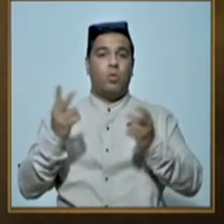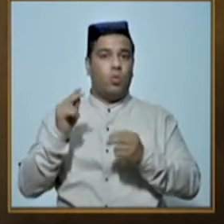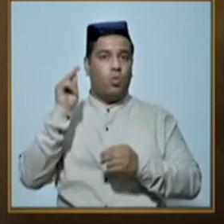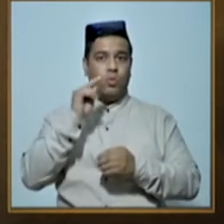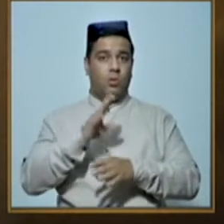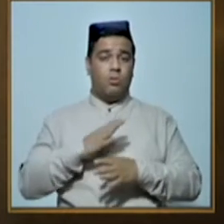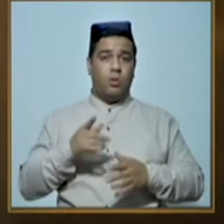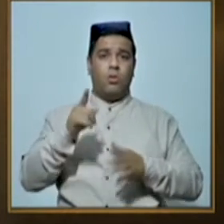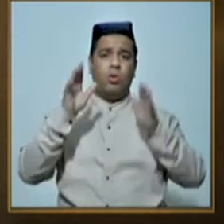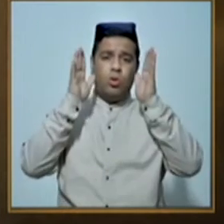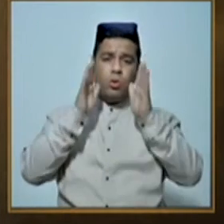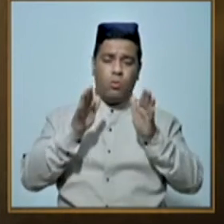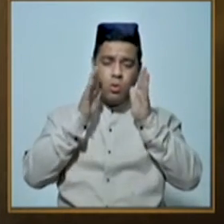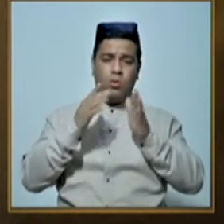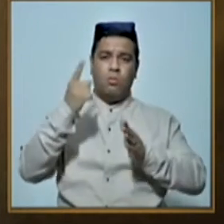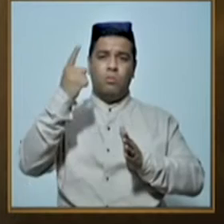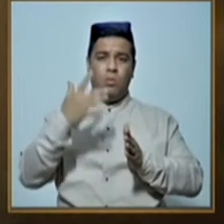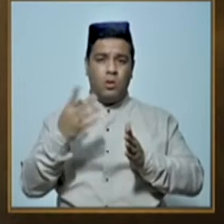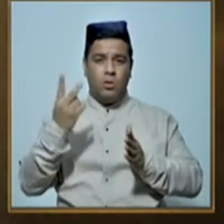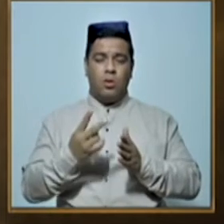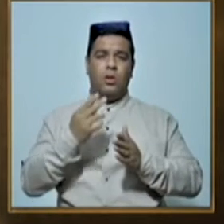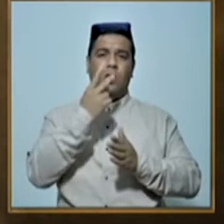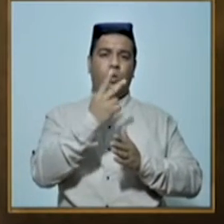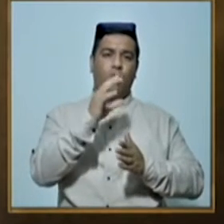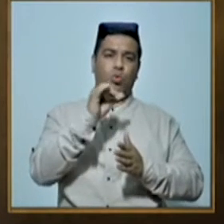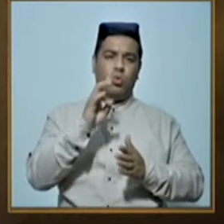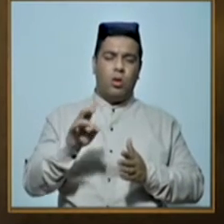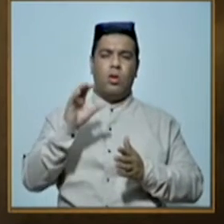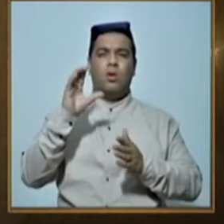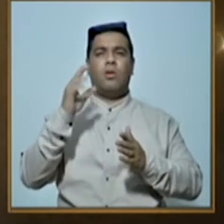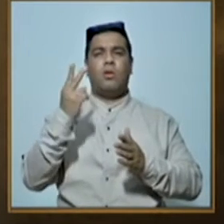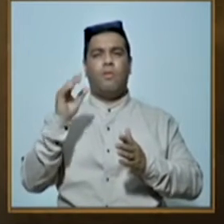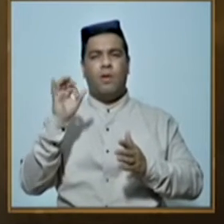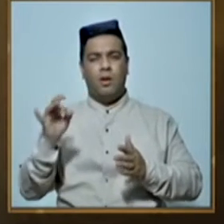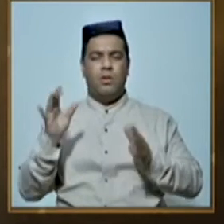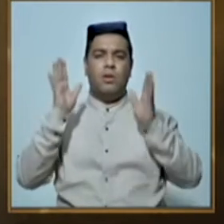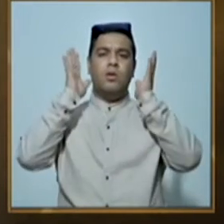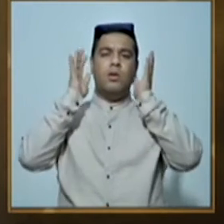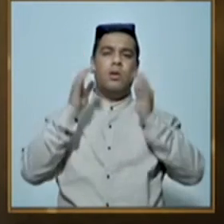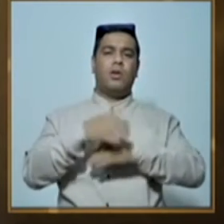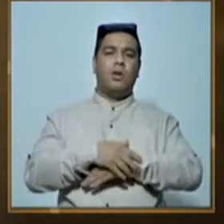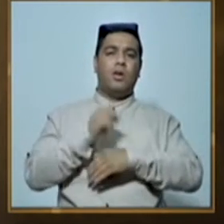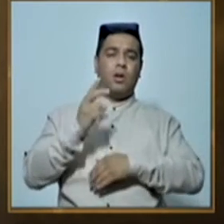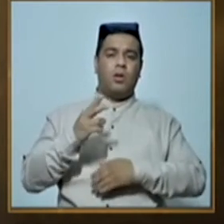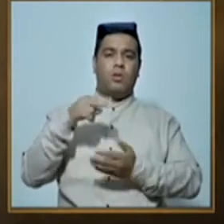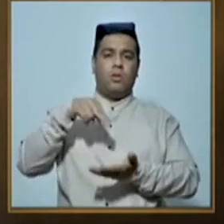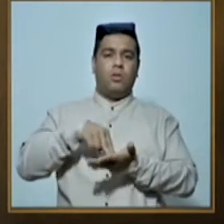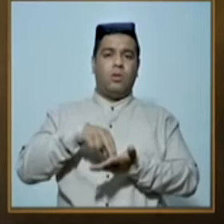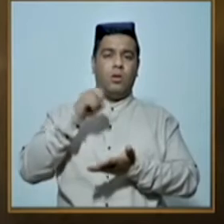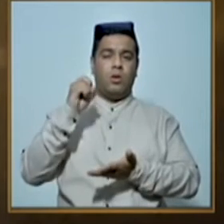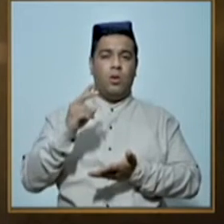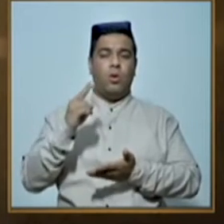Namozni rakatlarini sanog'ini o'rgandik. Quloqqa qish qandoq bo'ladi, qo'l bog'lash qandoq bo'ladi, qiyomda turish